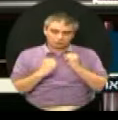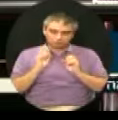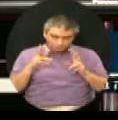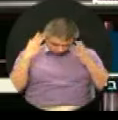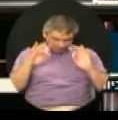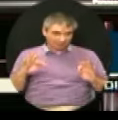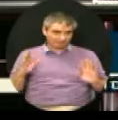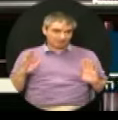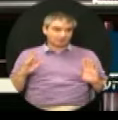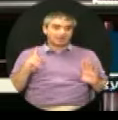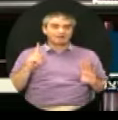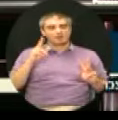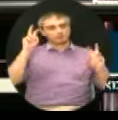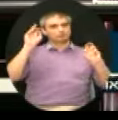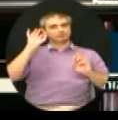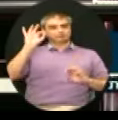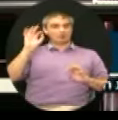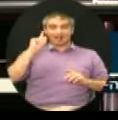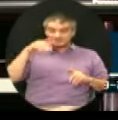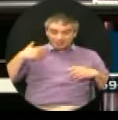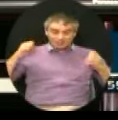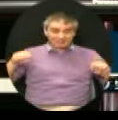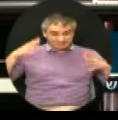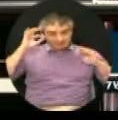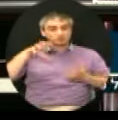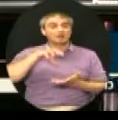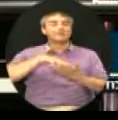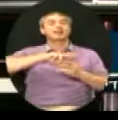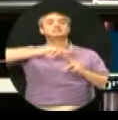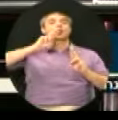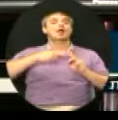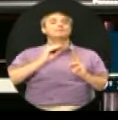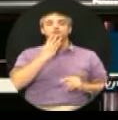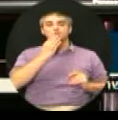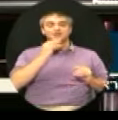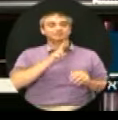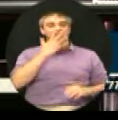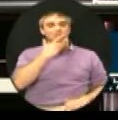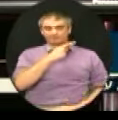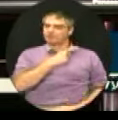יש כבוד במושגים שלו, אבל להיות נשיא כבוד של המרכז העולמי, הוא ראה בזה